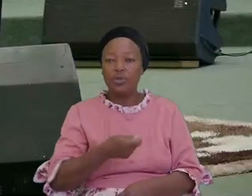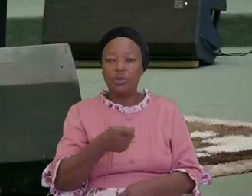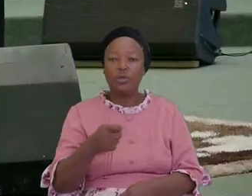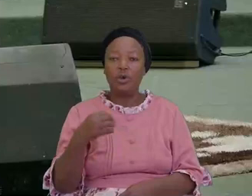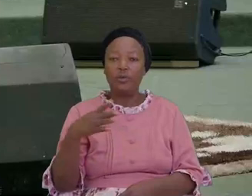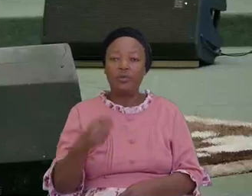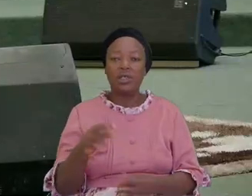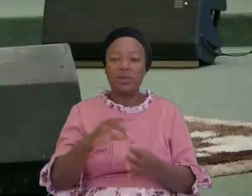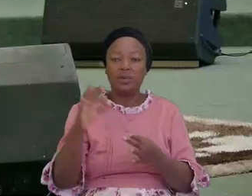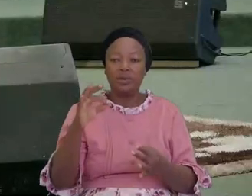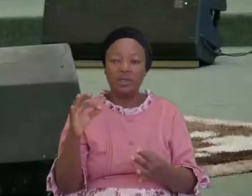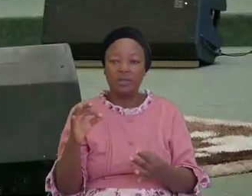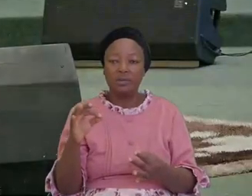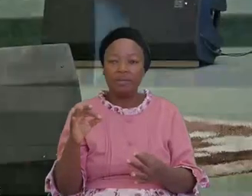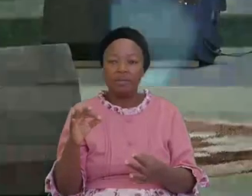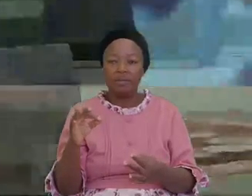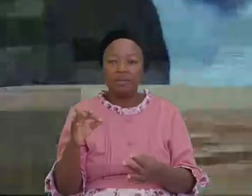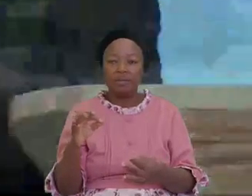L'épée de l'esprit.